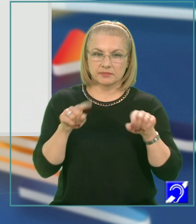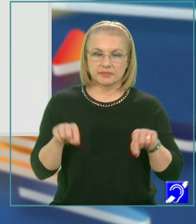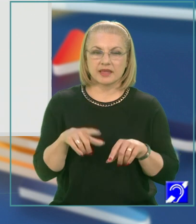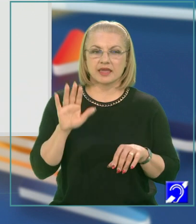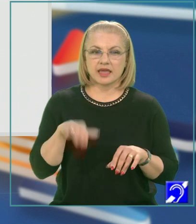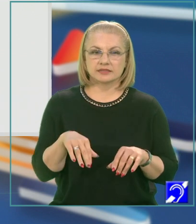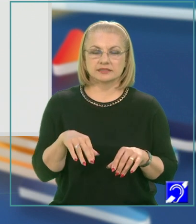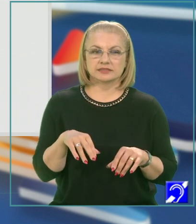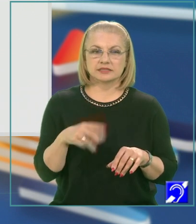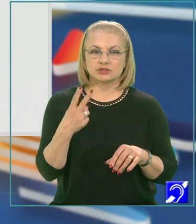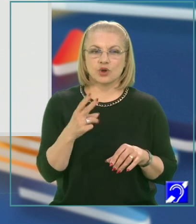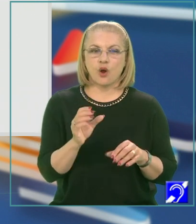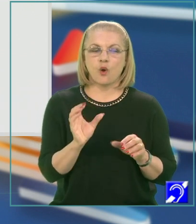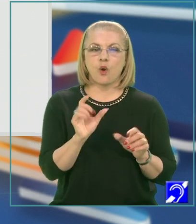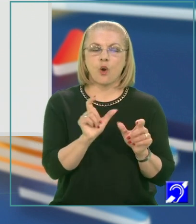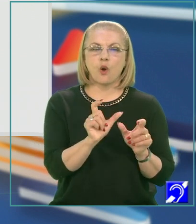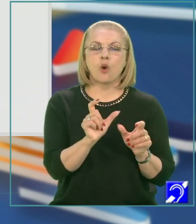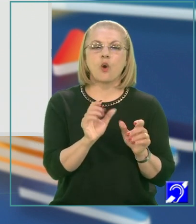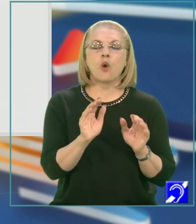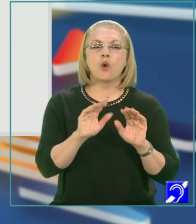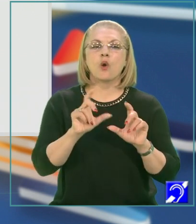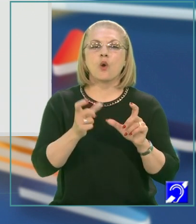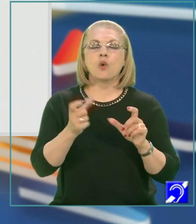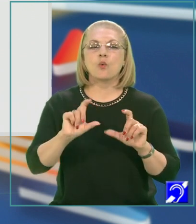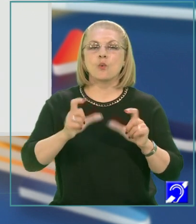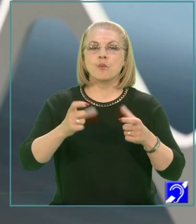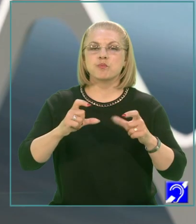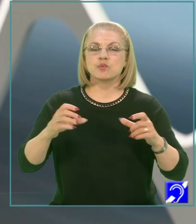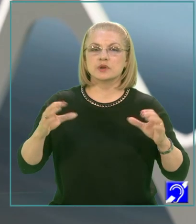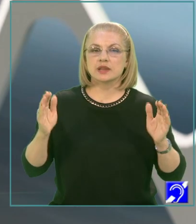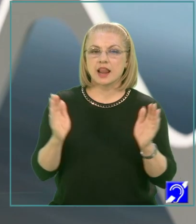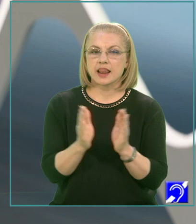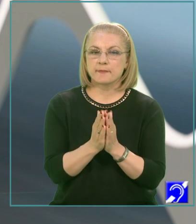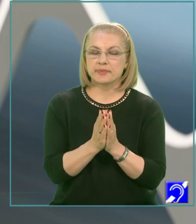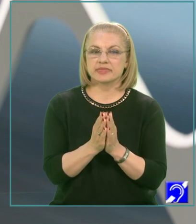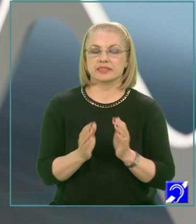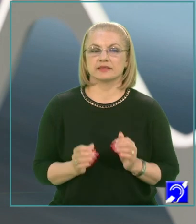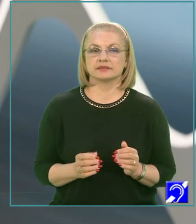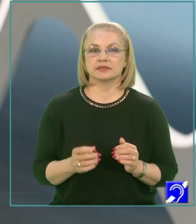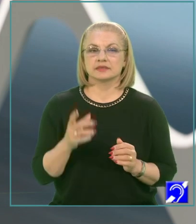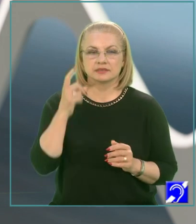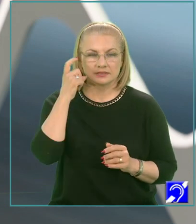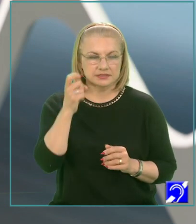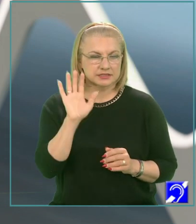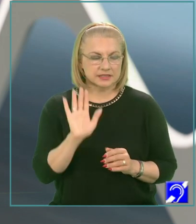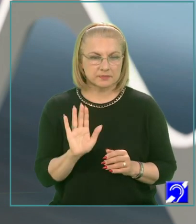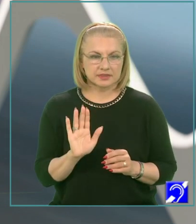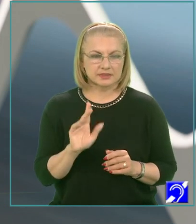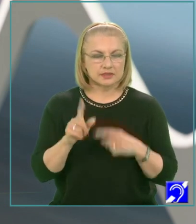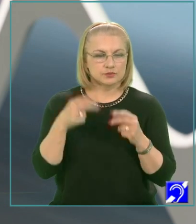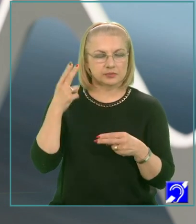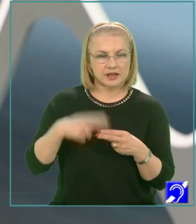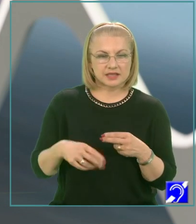format din două cuburi alăturate, lipite. E bine să reținem acest lucru la un moment dat, la